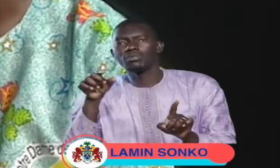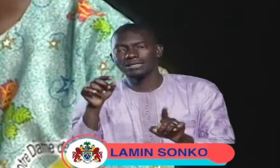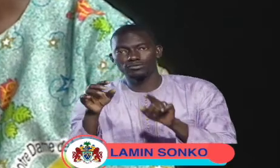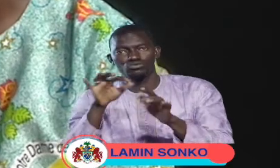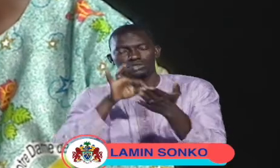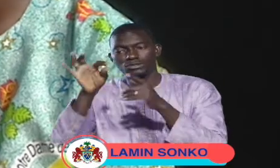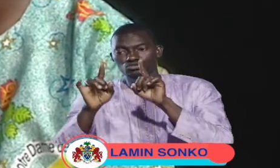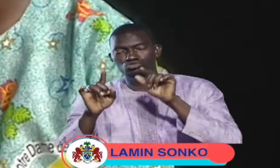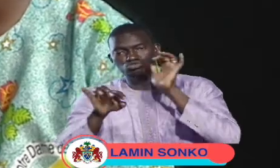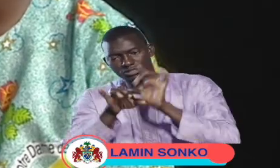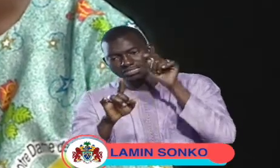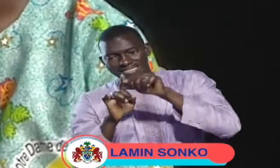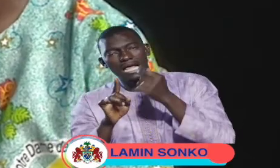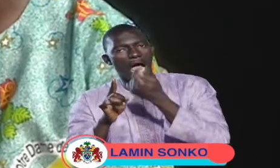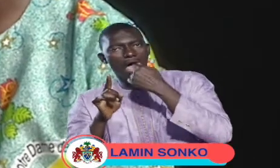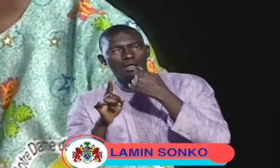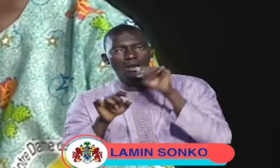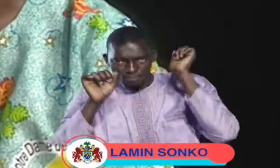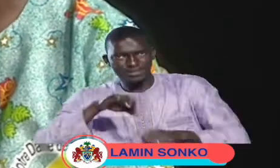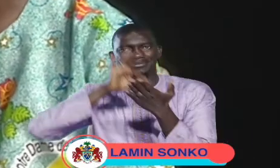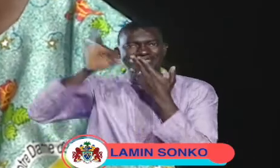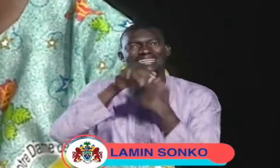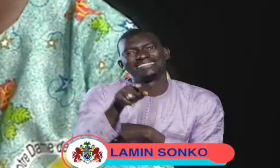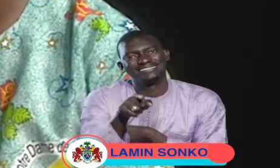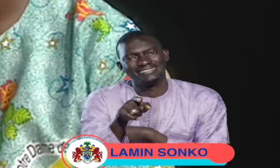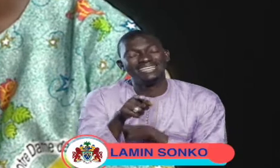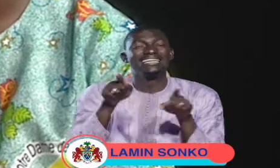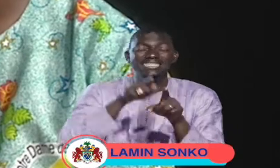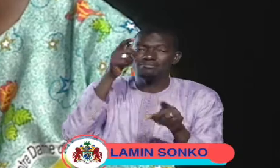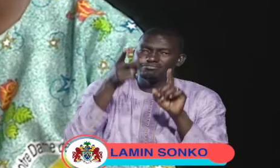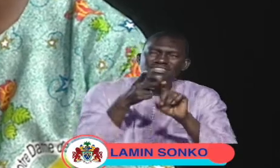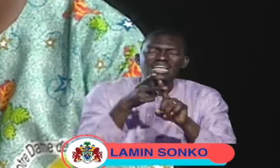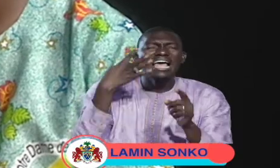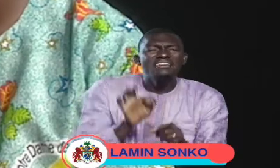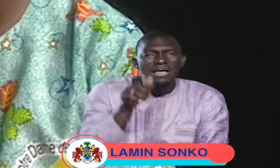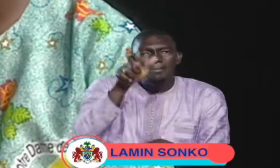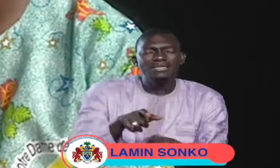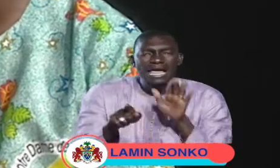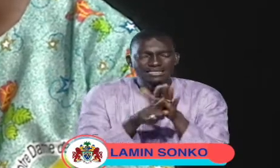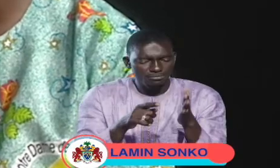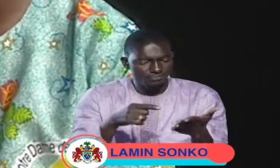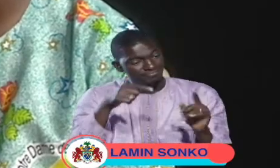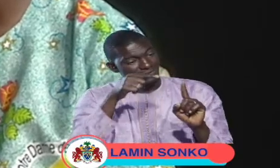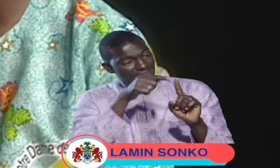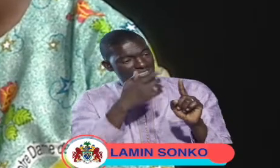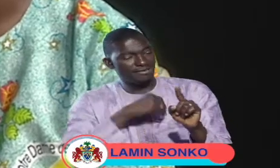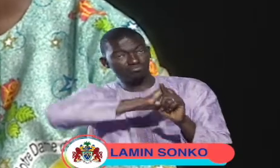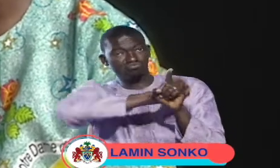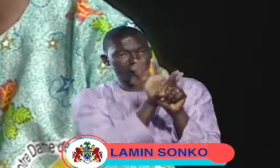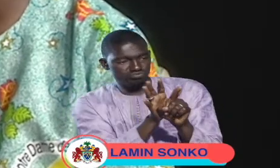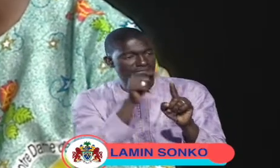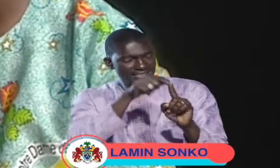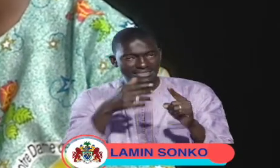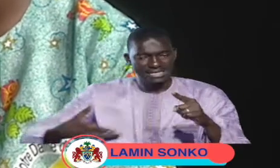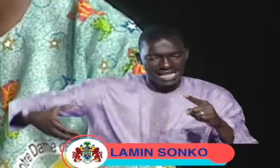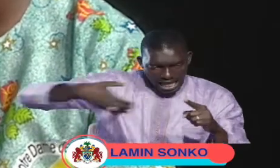nole fulanya mo fana natra courant keso mi mulu ntanga na dama wala nga nungol ma nyalma